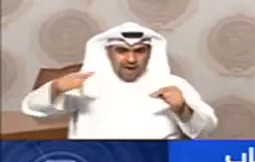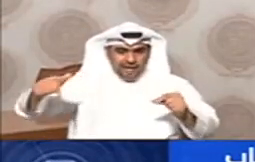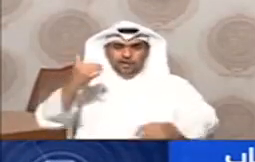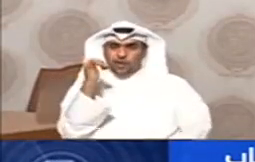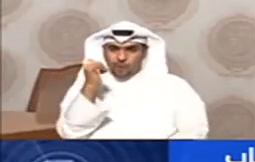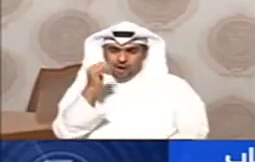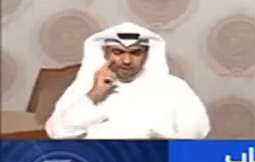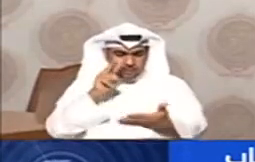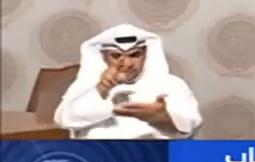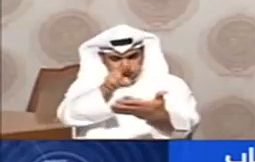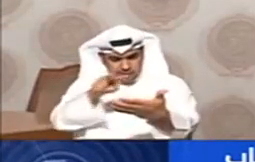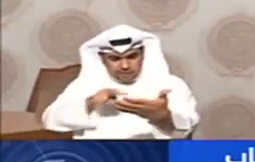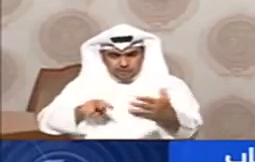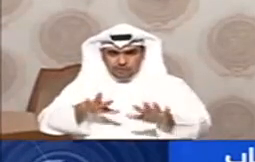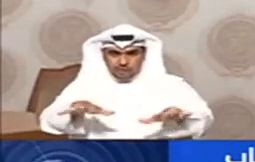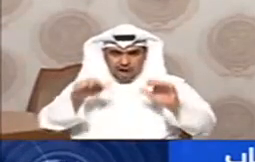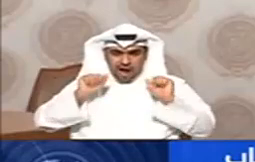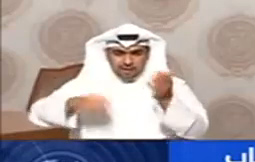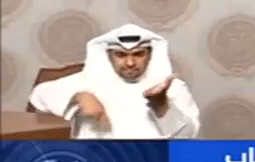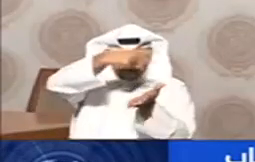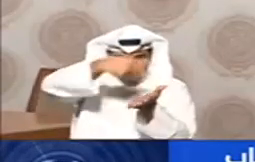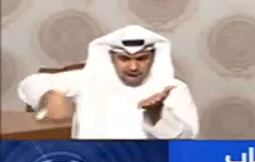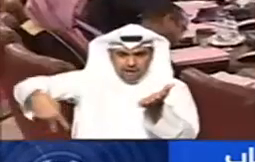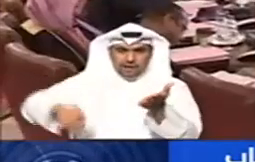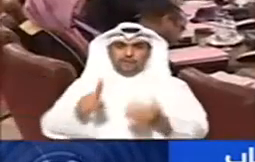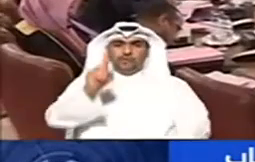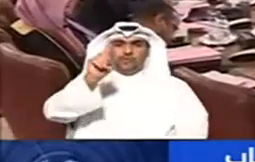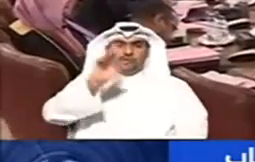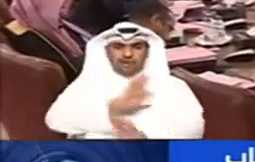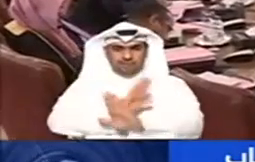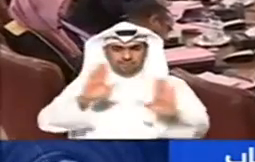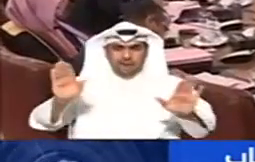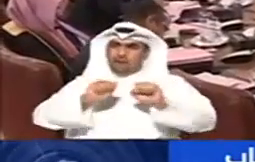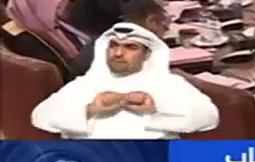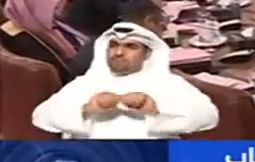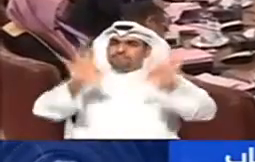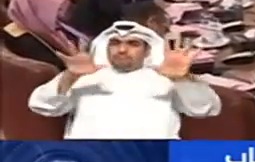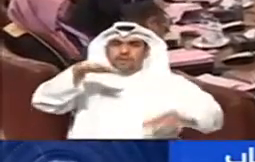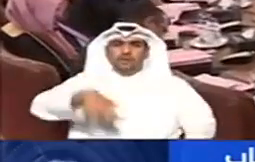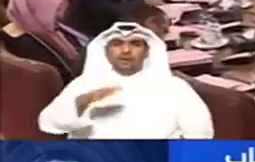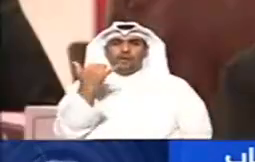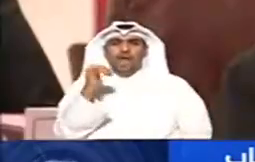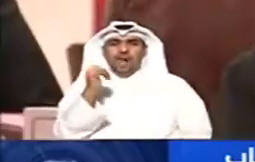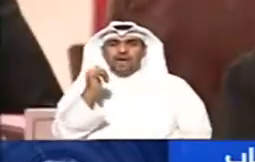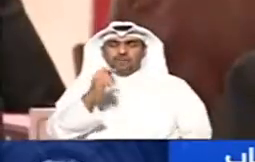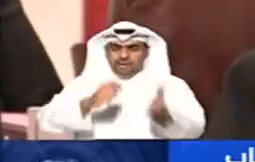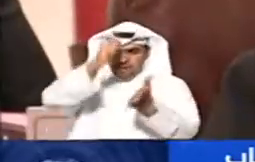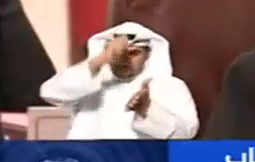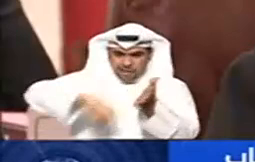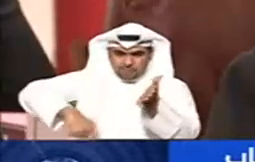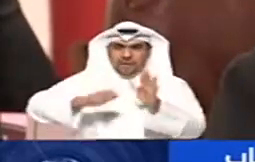لإقراره ويكون مشروع استرشادي لجميع الدول. تضمن الاجتماع عددا كبيرا من البنود التي